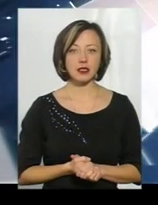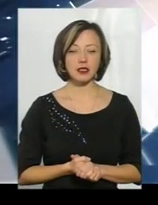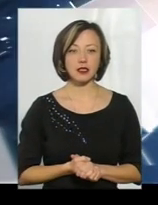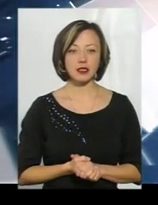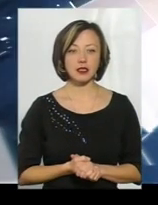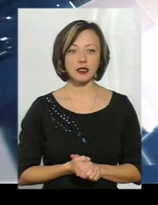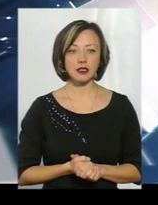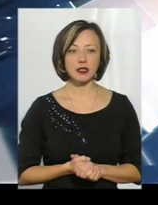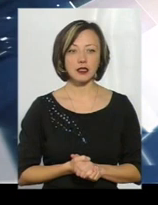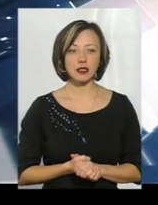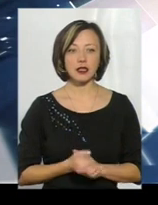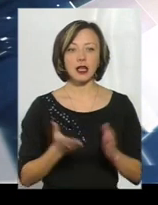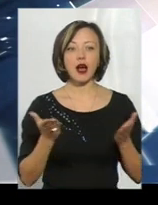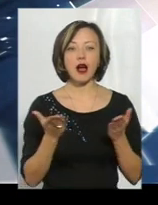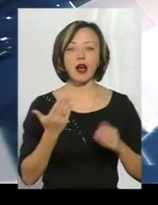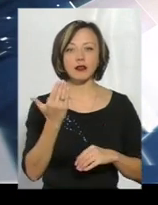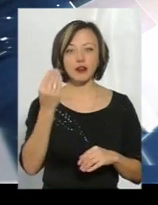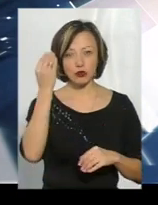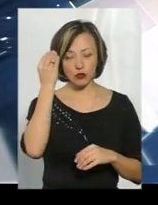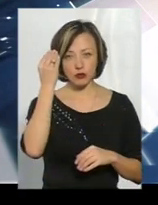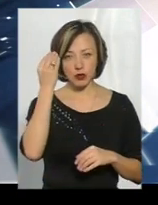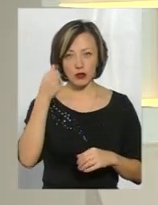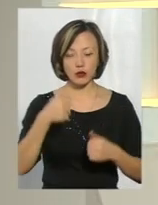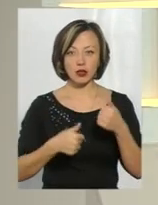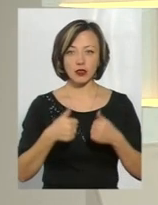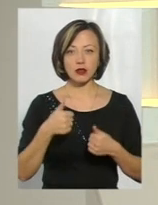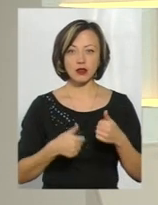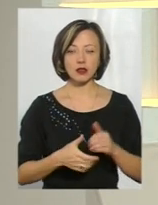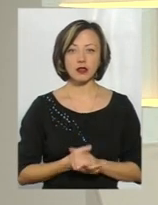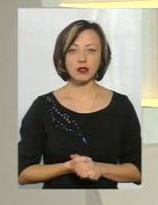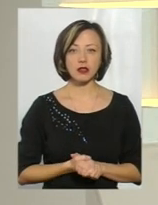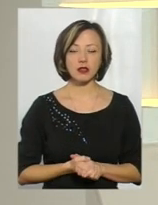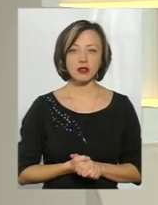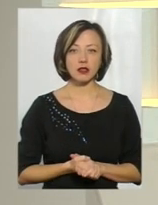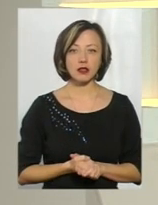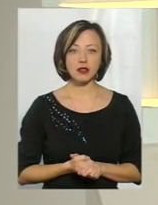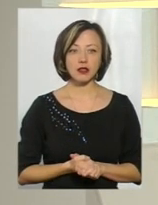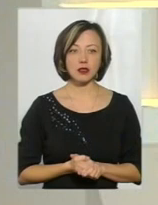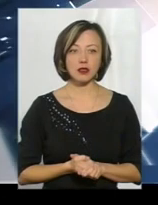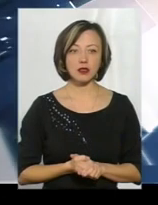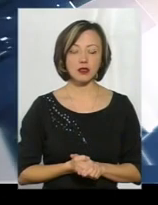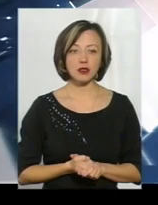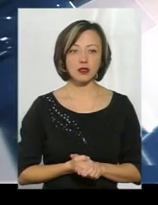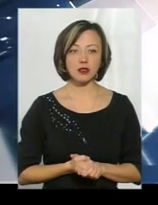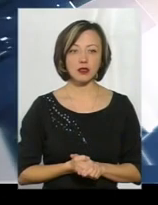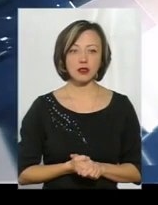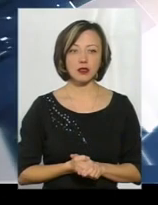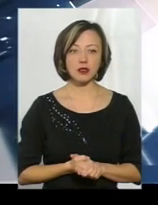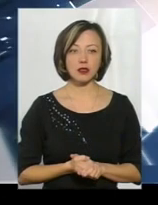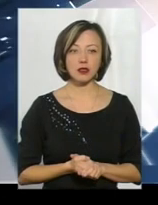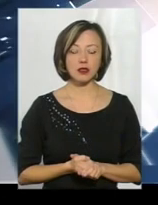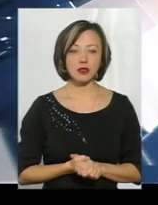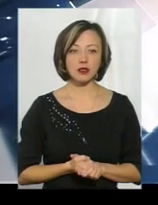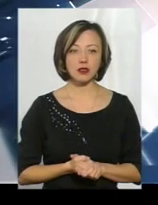скажіть, будь ласка, яка, на вашу думку, конкуренція на сьогодні? Питання, значить, в тому тут стоїть, яка буде